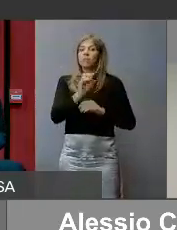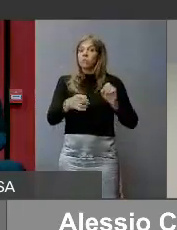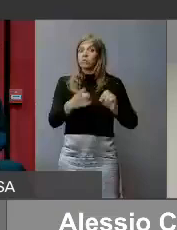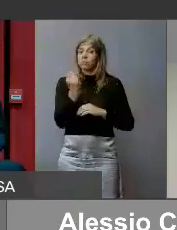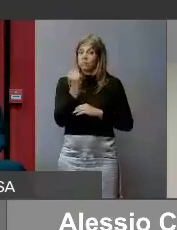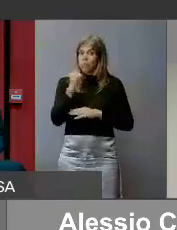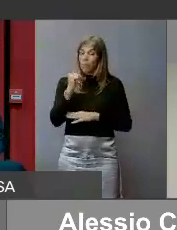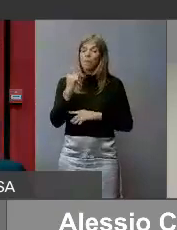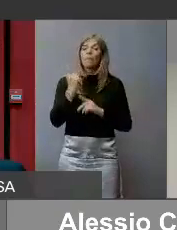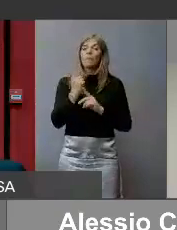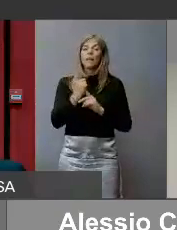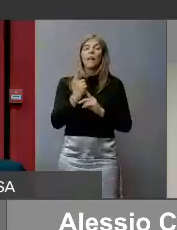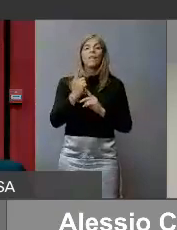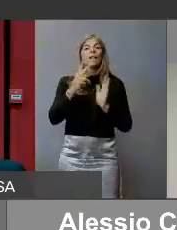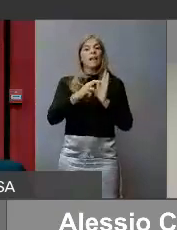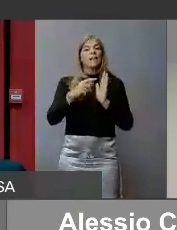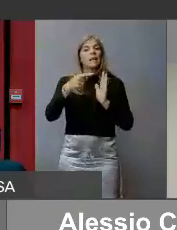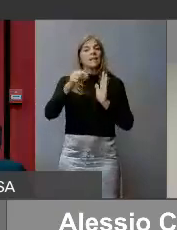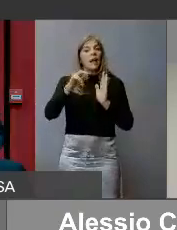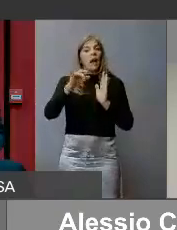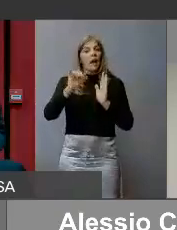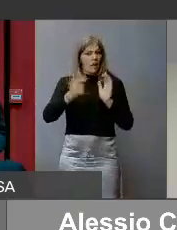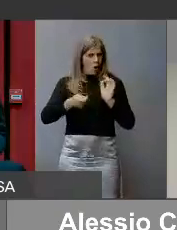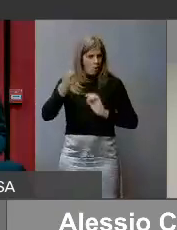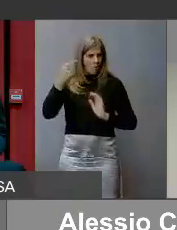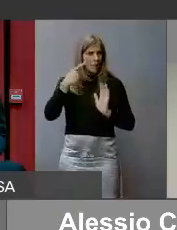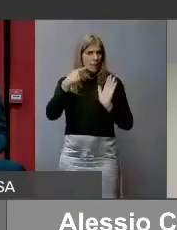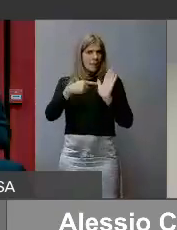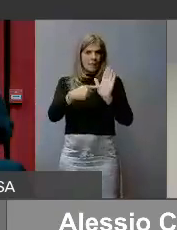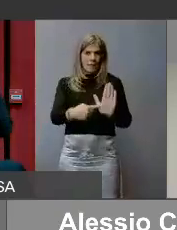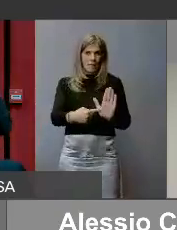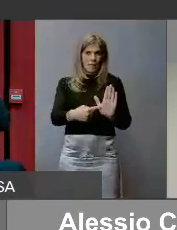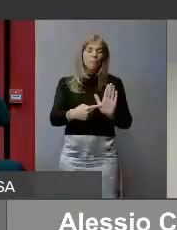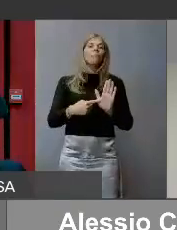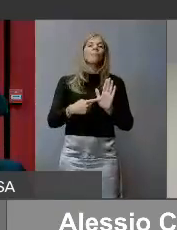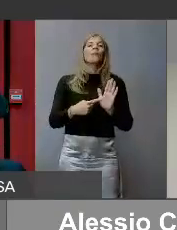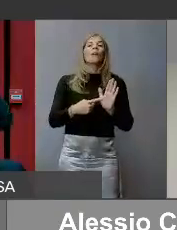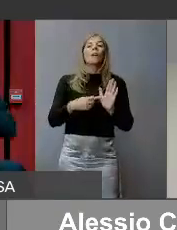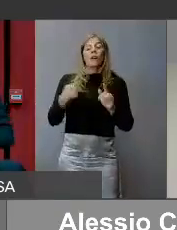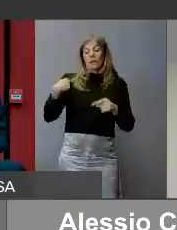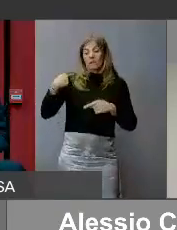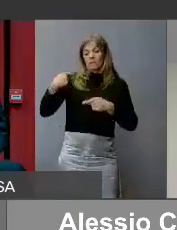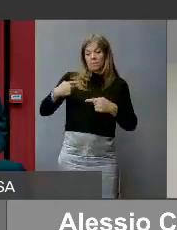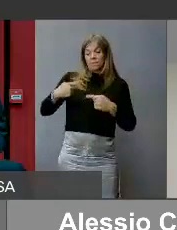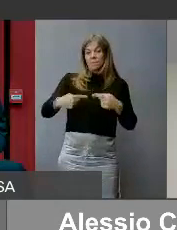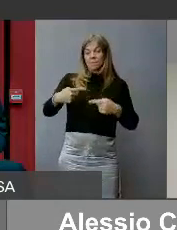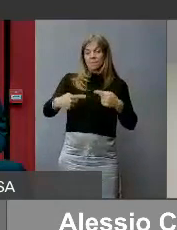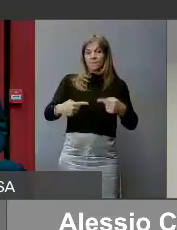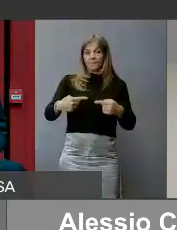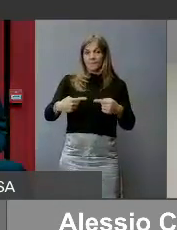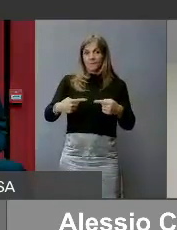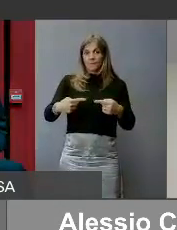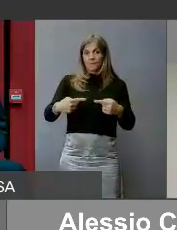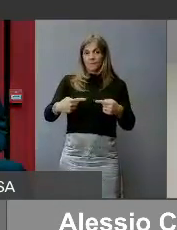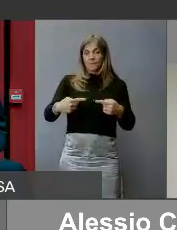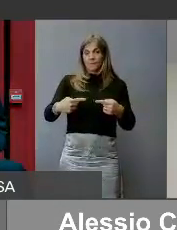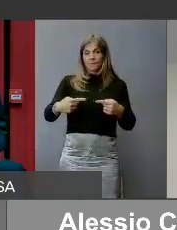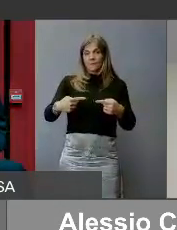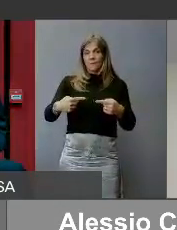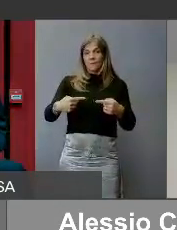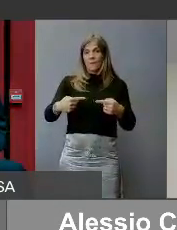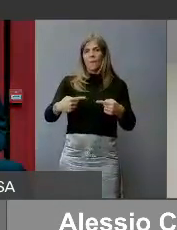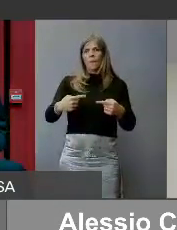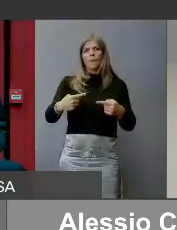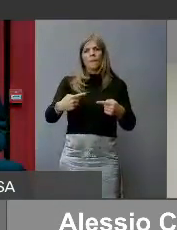più alto nel corso degli anni noi abbiamo ricevuto diversi diciamo abbiamo ricevuto anche